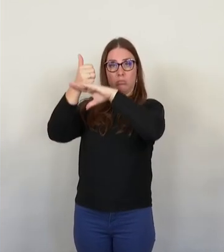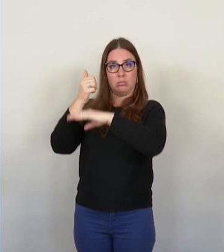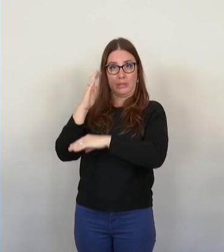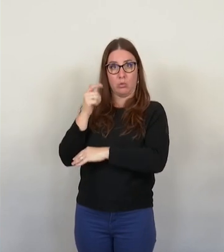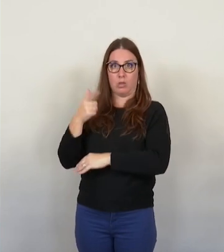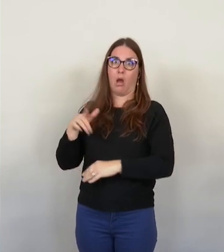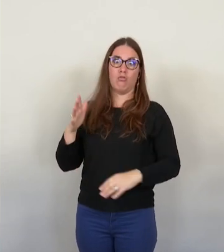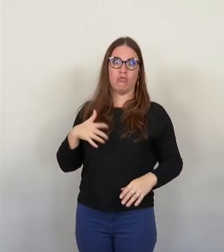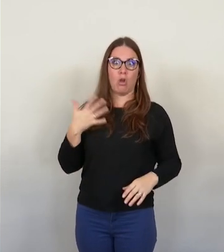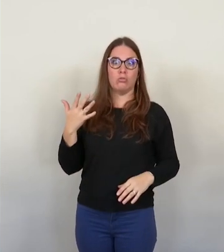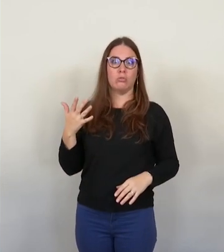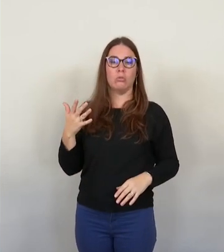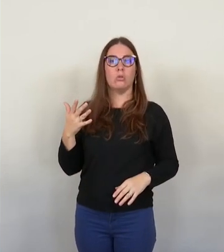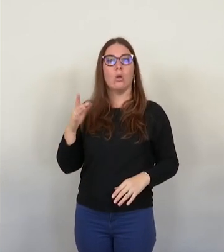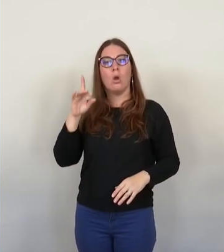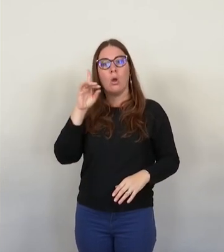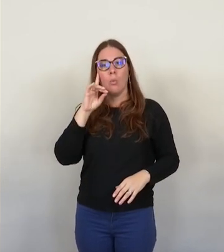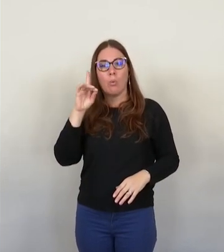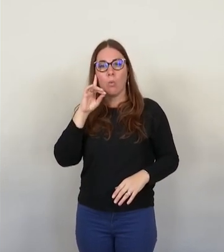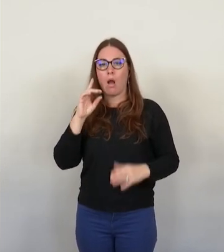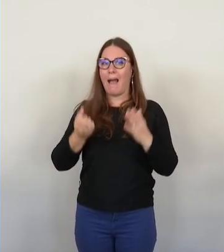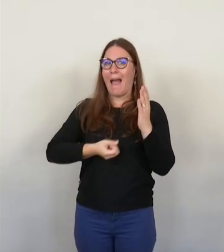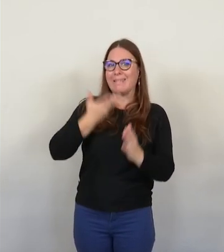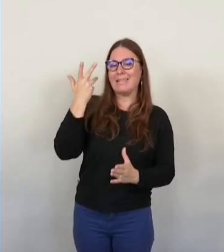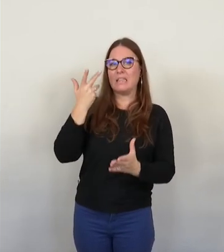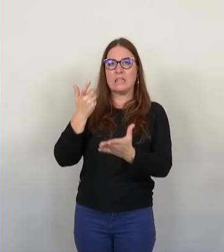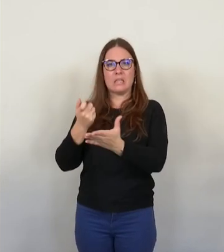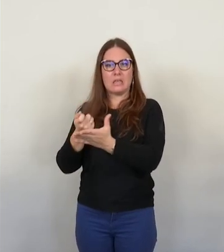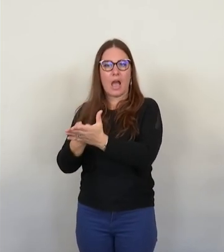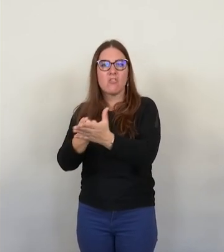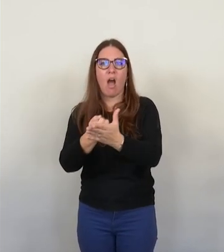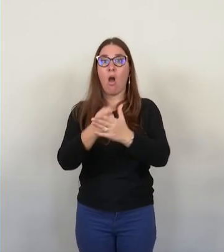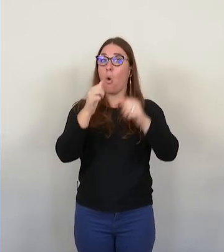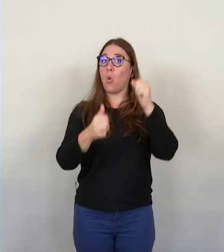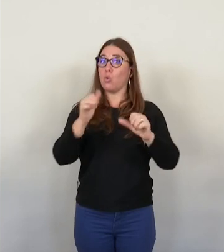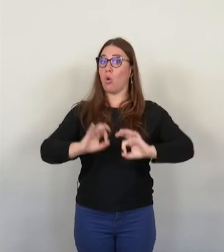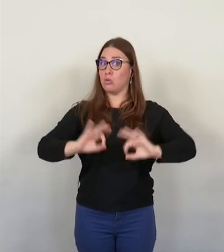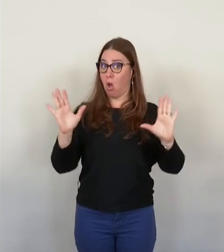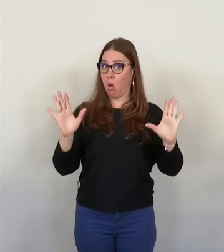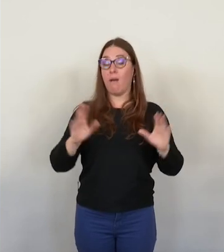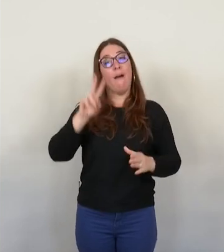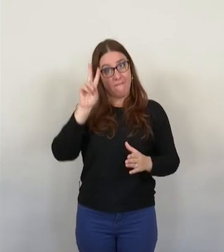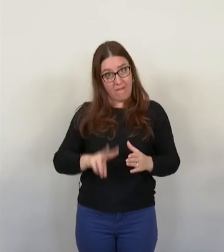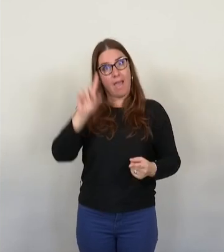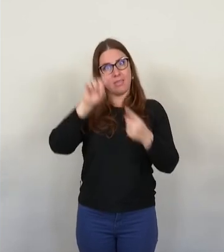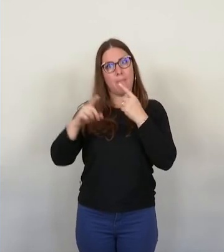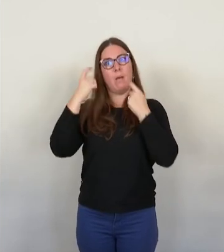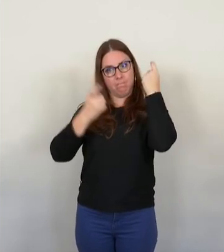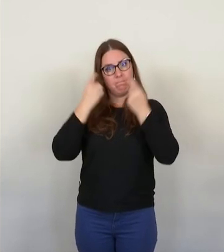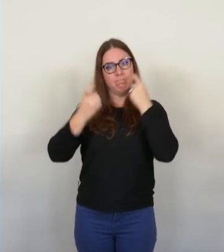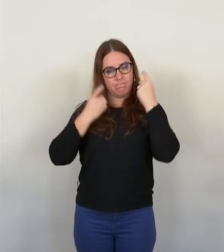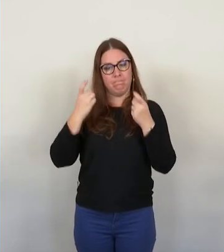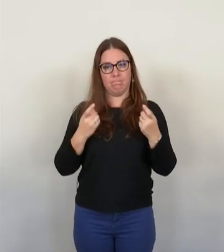heureux parce que je crois que la question des achats artistiques sans mise en concurrence est une vraie question qui